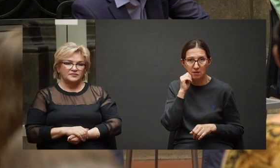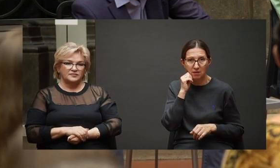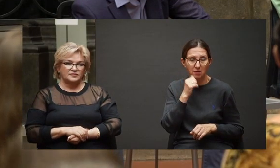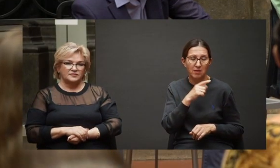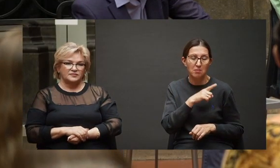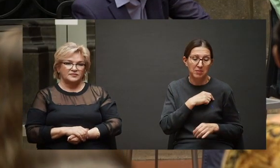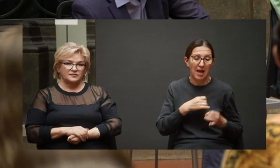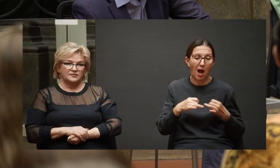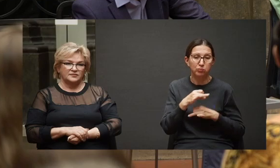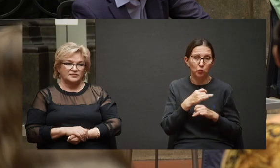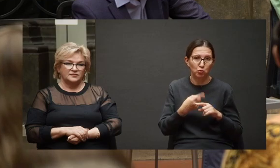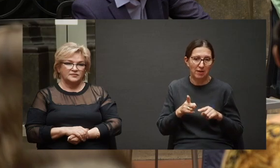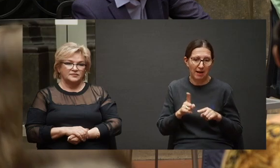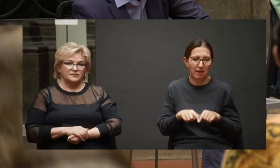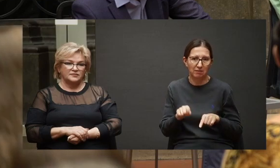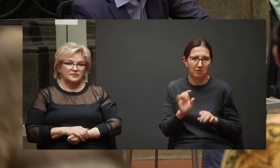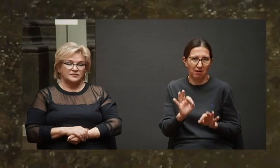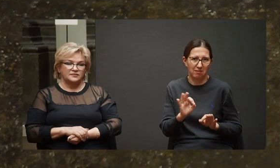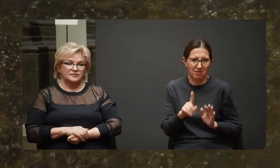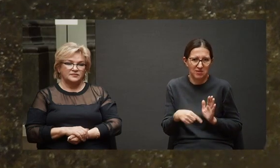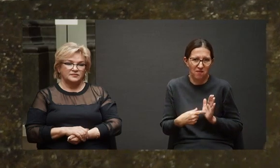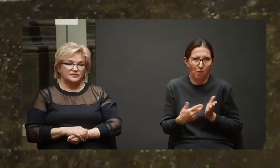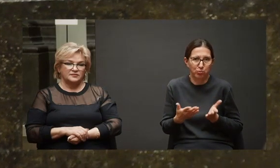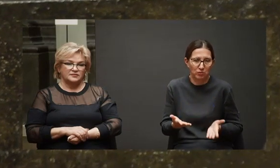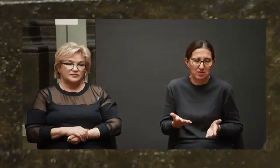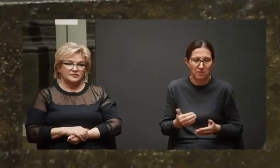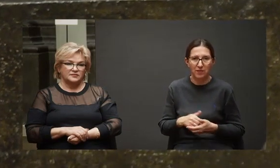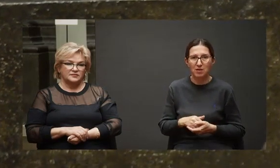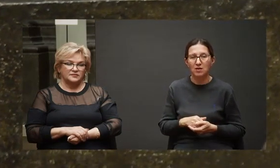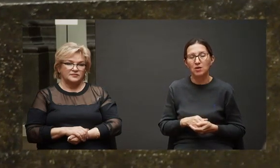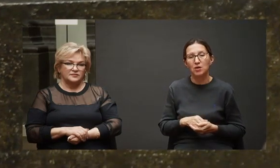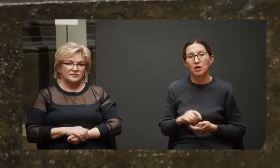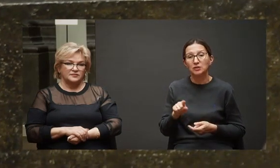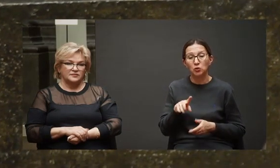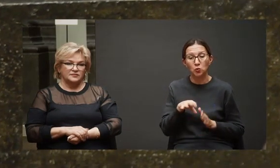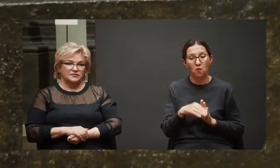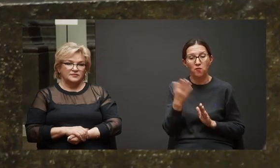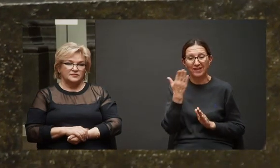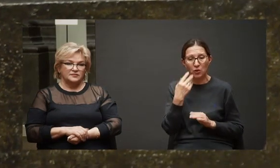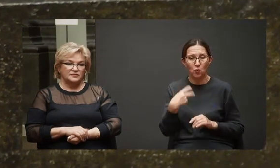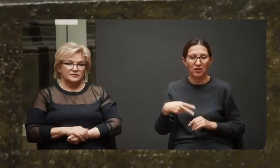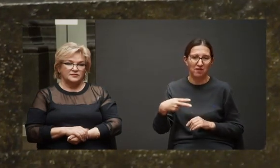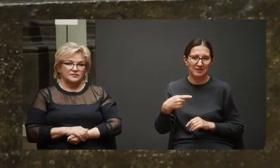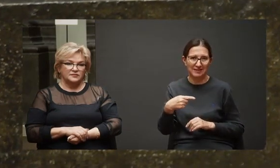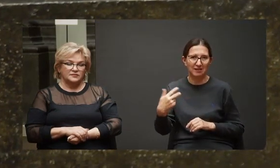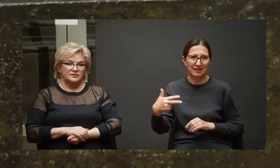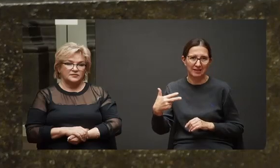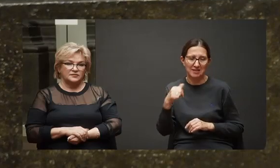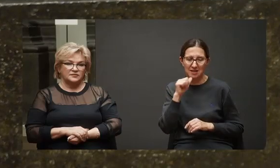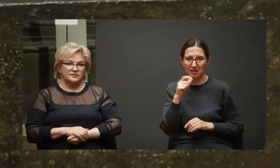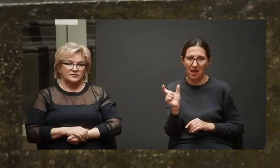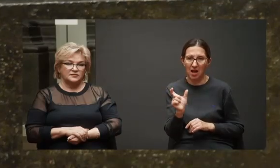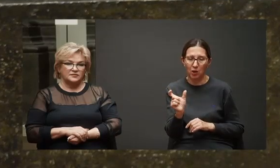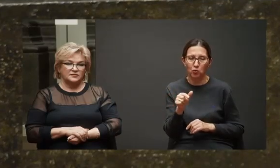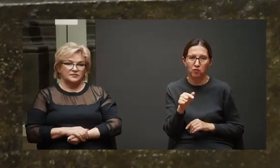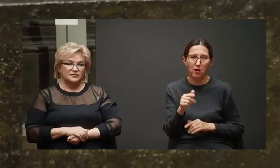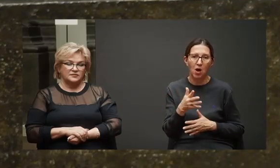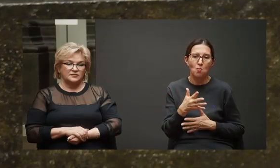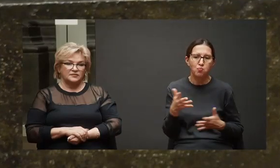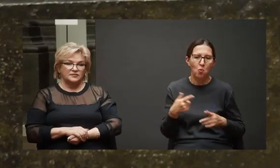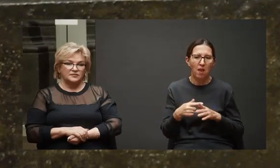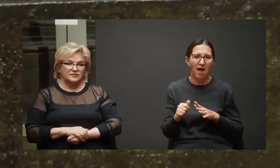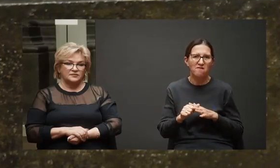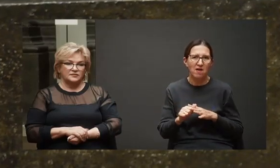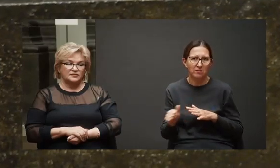Климиным обсуждали этот момент, что в кино 20-30-х годов, конечно, более авангардно,